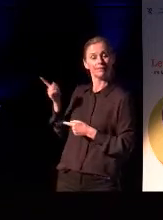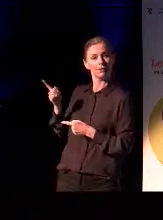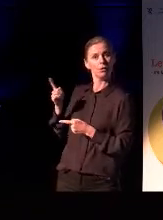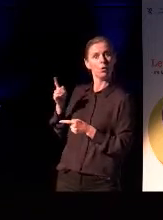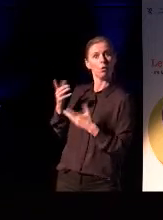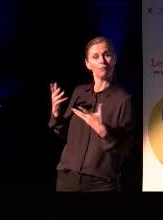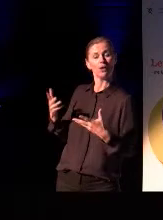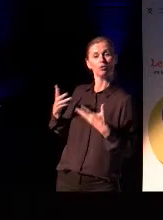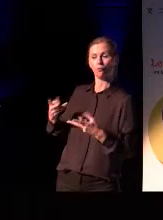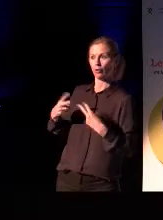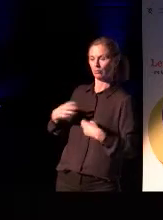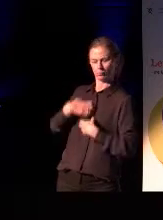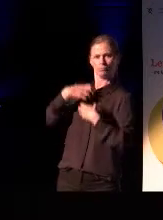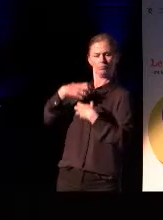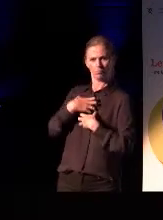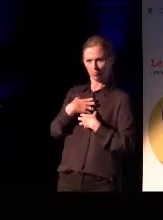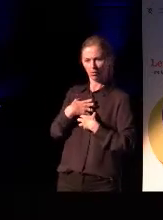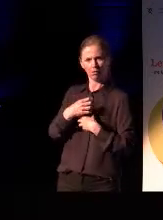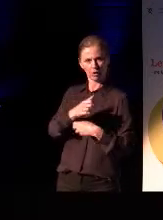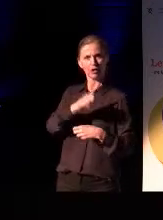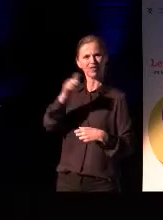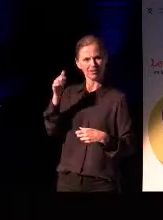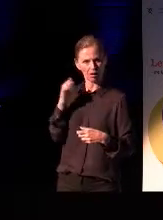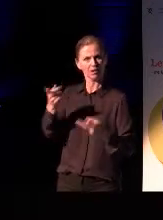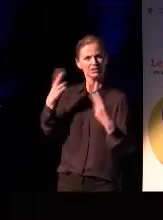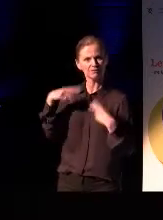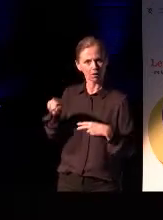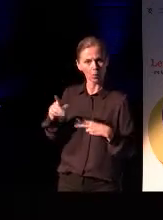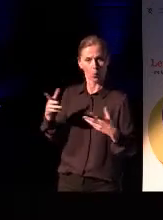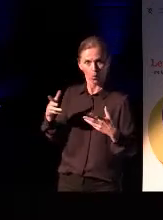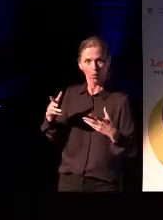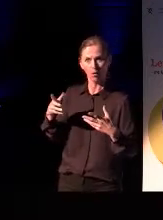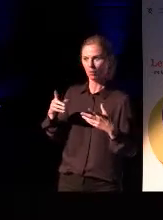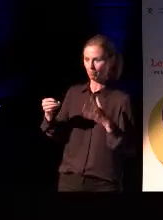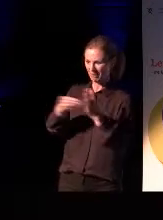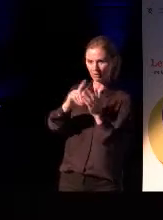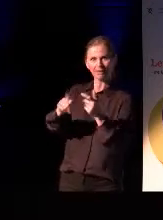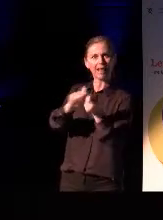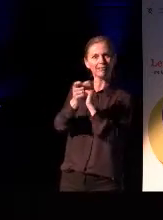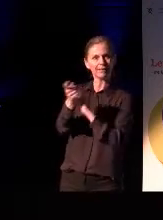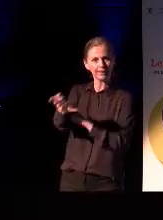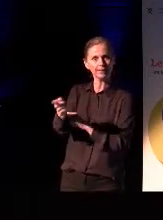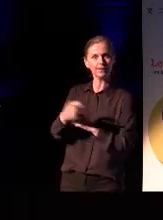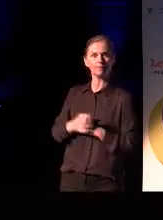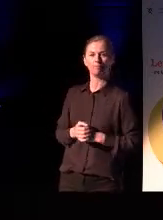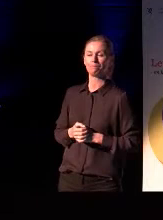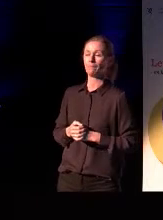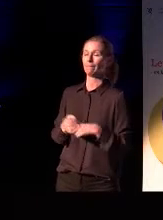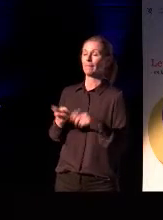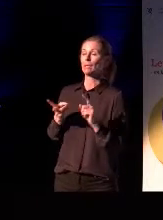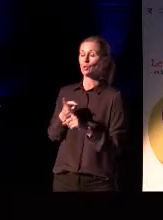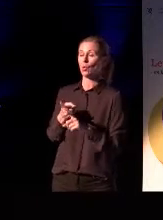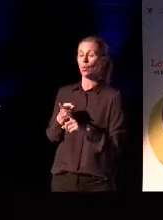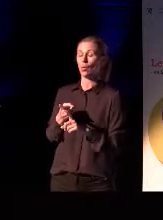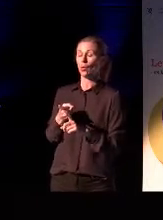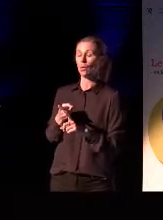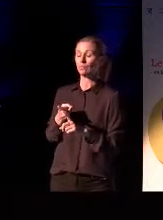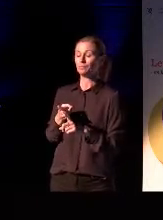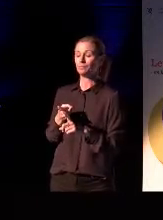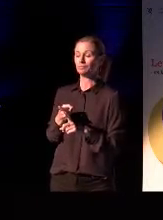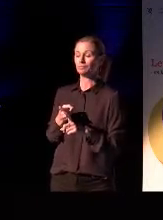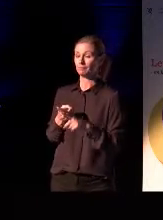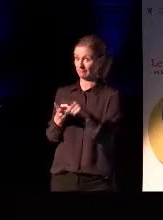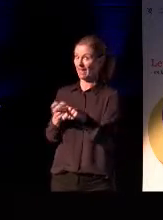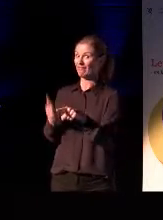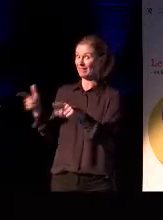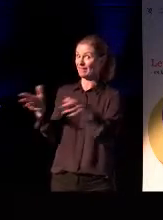får en ofte overraskende og radikale svar som bidrar til, til endring. Og det det som